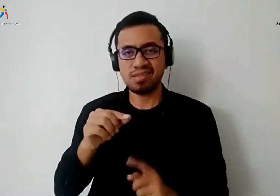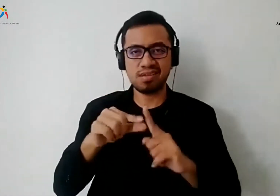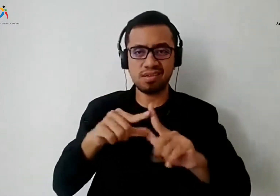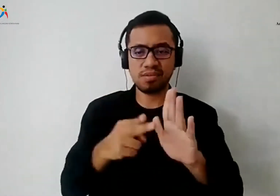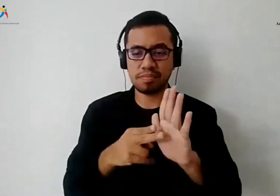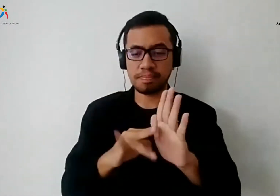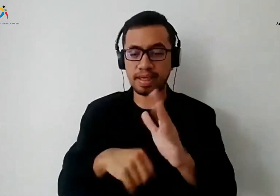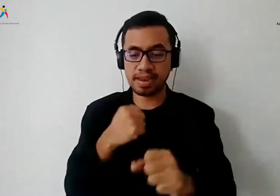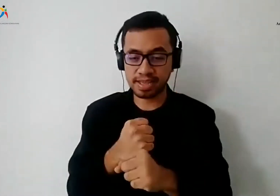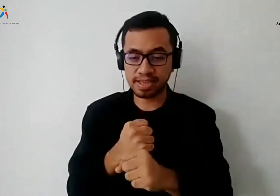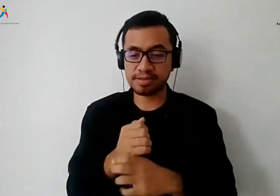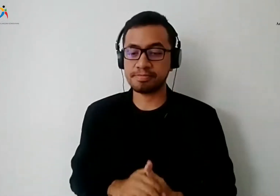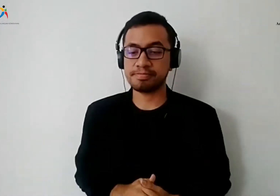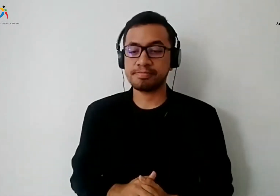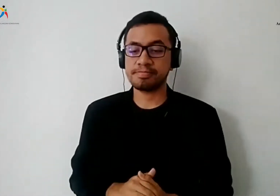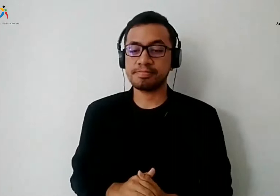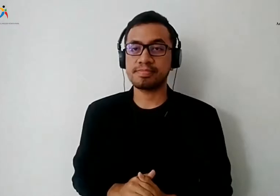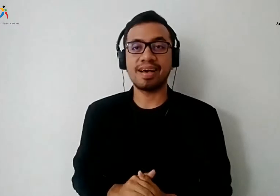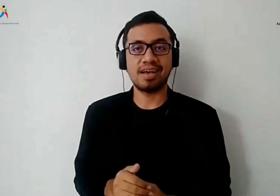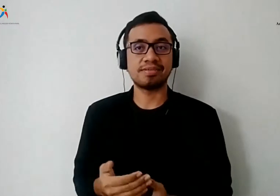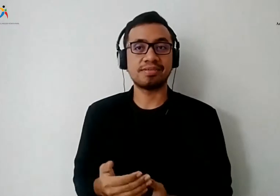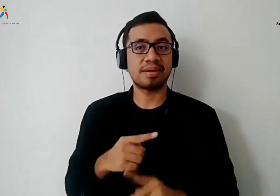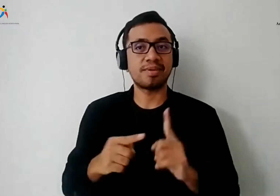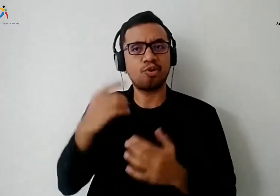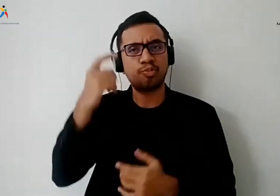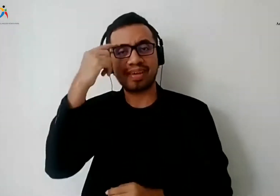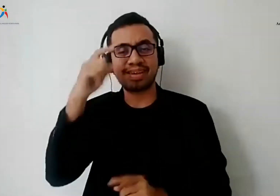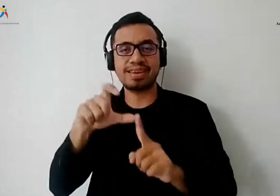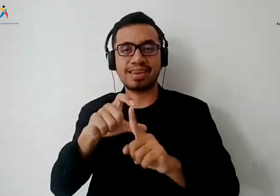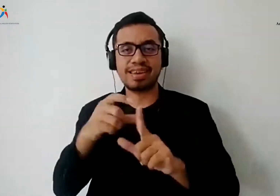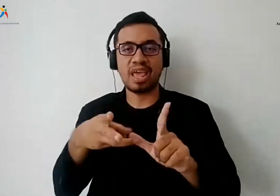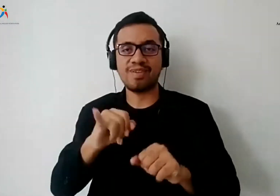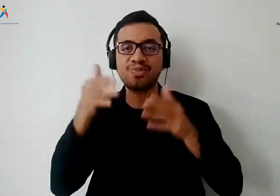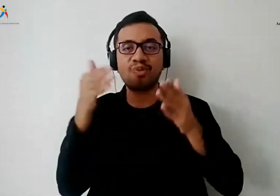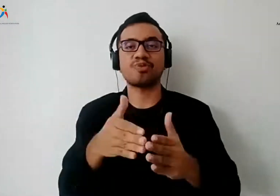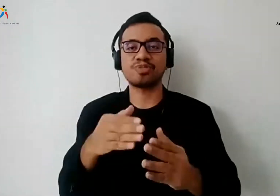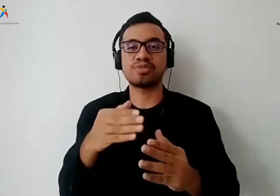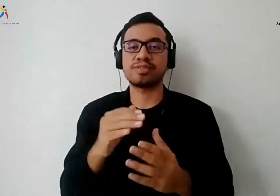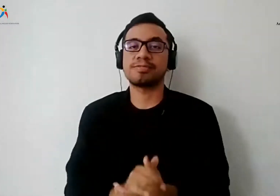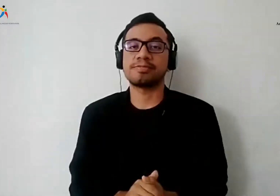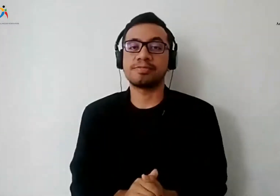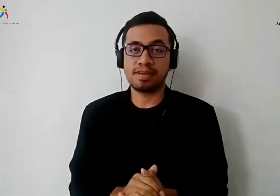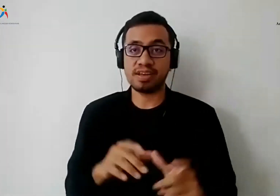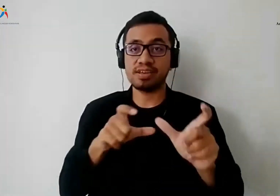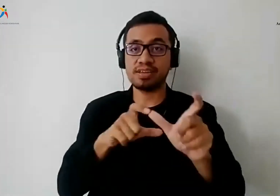saya kira dasar ilmunya adalah sosiologi. Jadi pembahasan beliau tentang isu gender sangat tepat, ya.